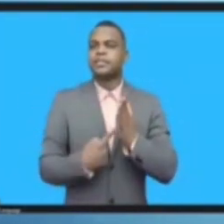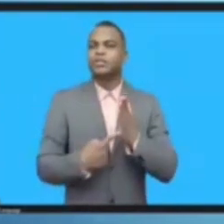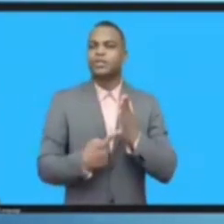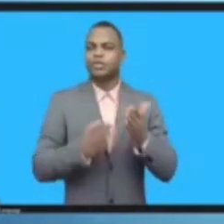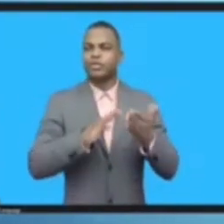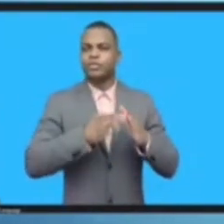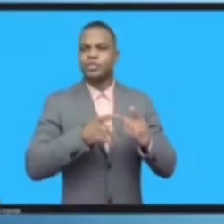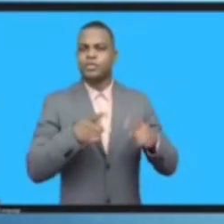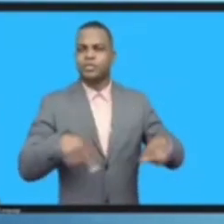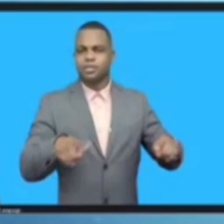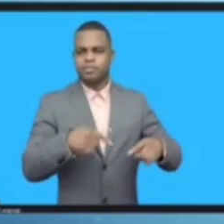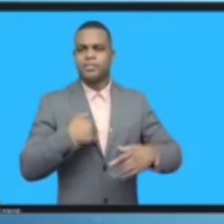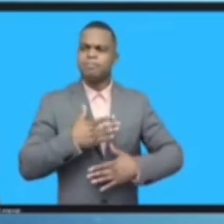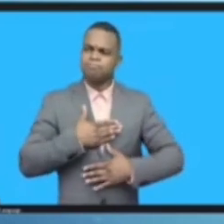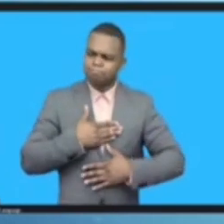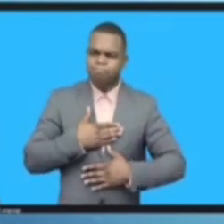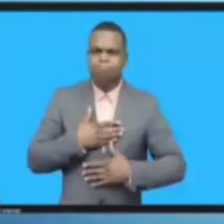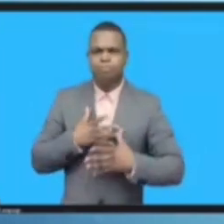coup,